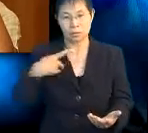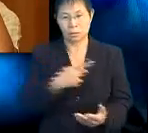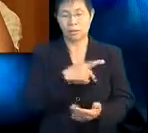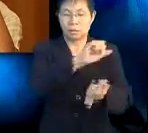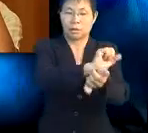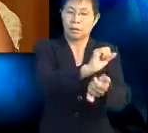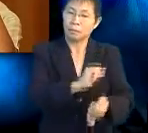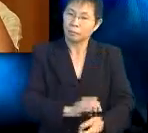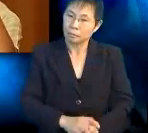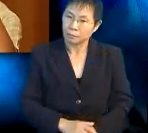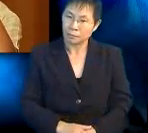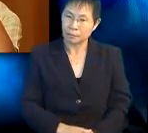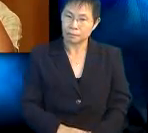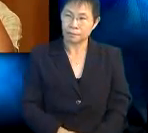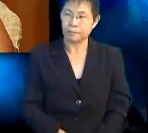kena tangkap.